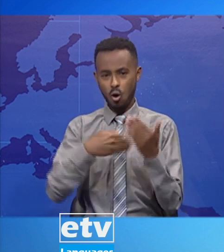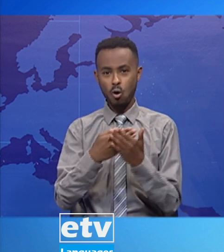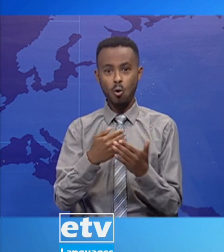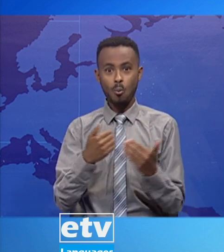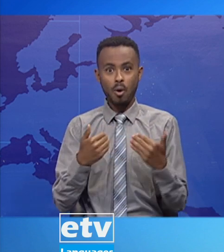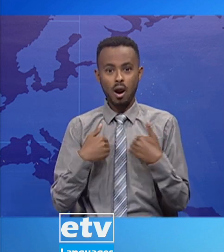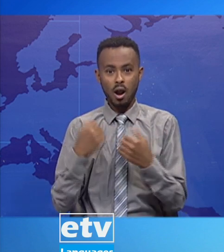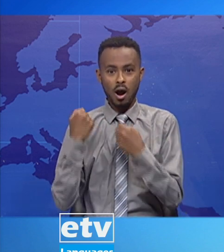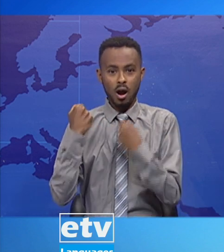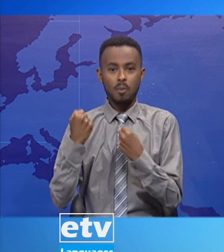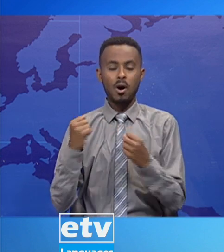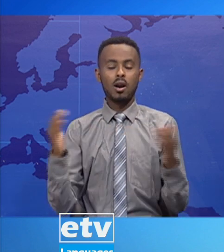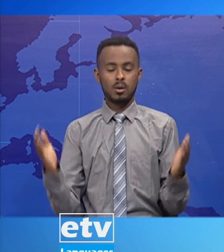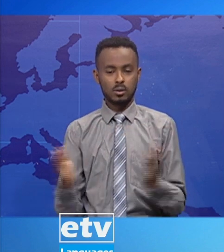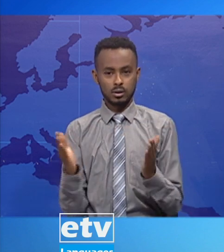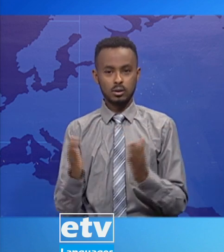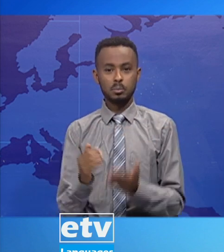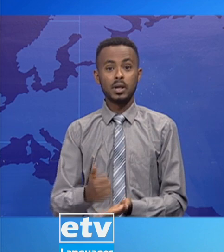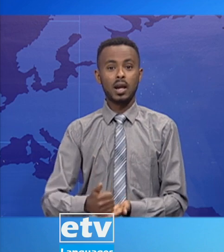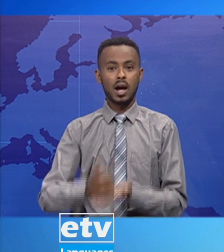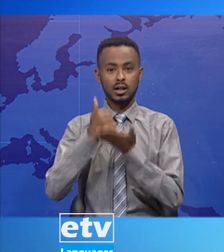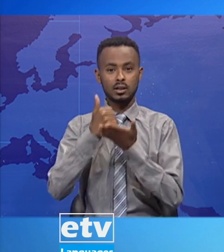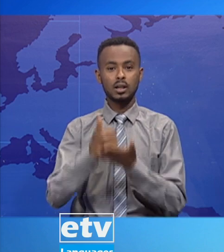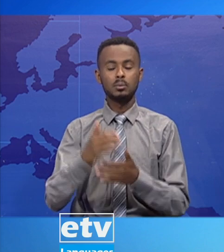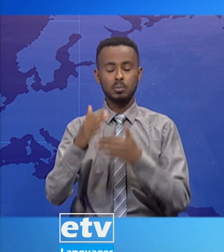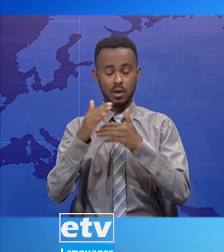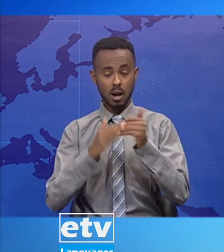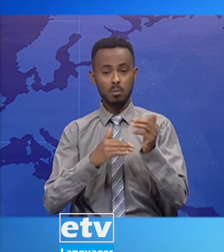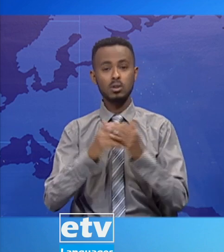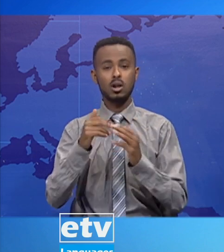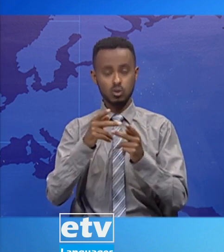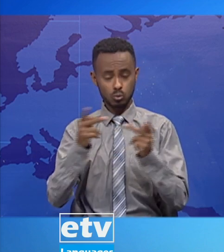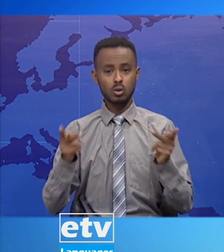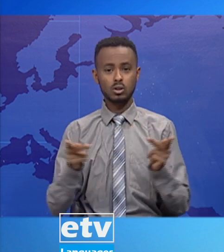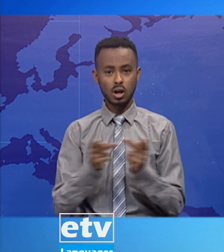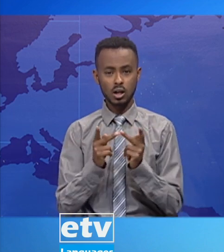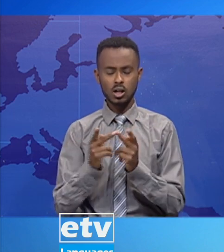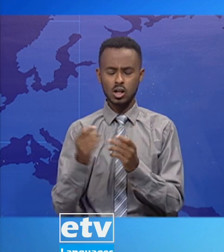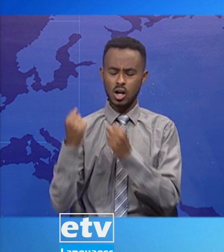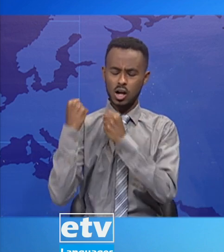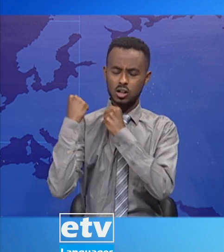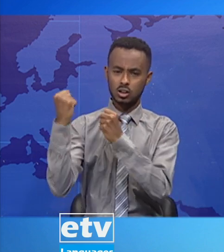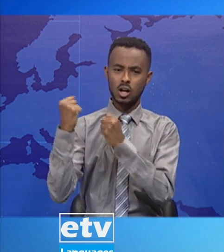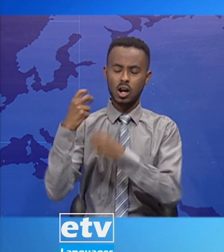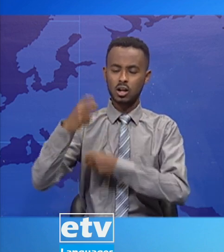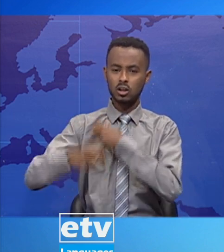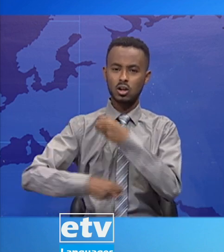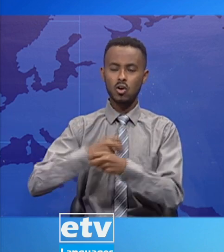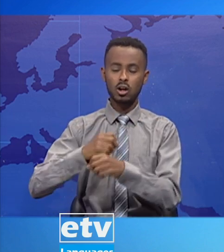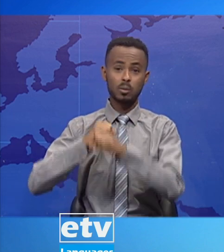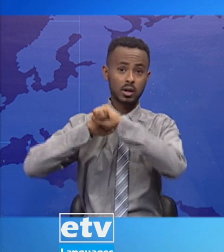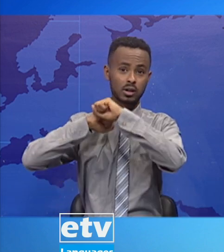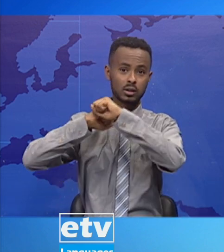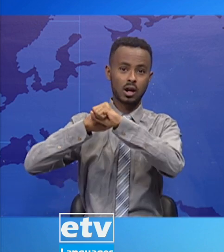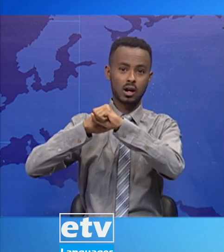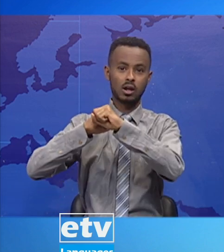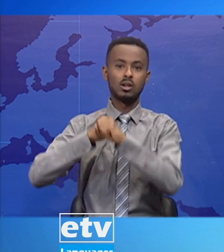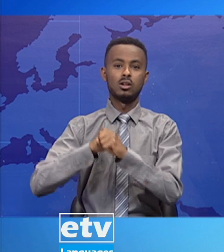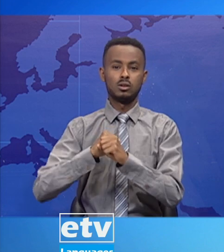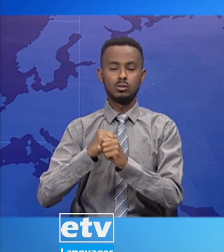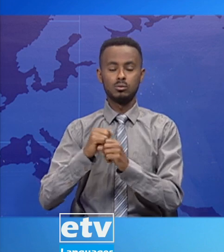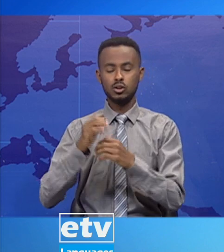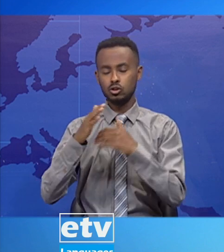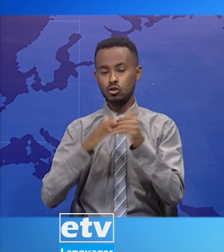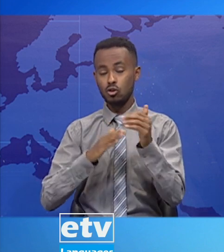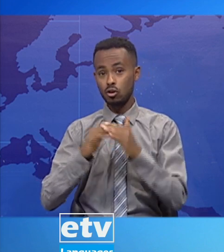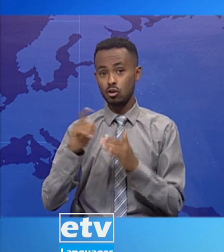አቅም አለ ብርታት ብናግዝ ብናመቻች ቦታ ጋሻነ የወገን መከታ